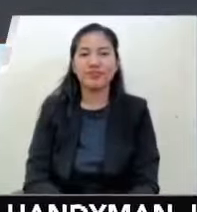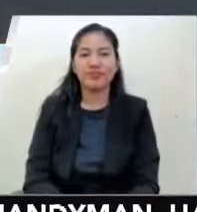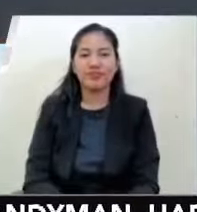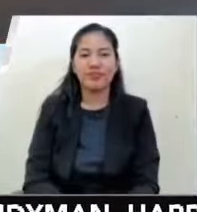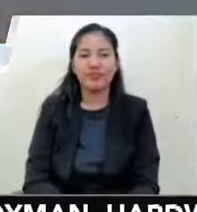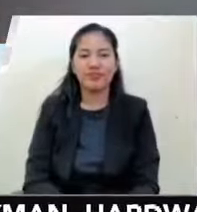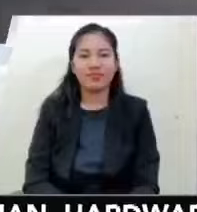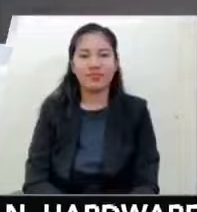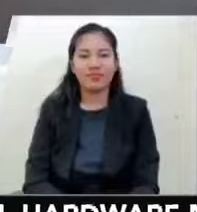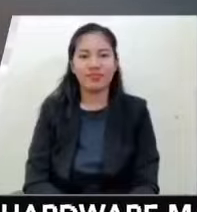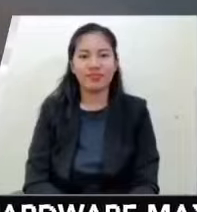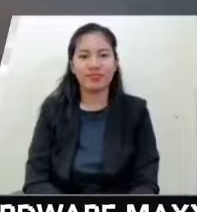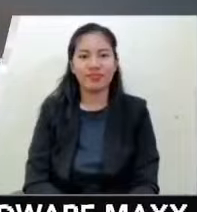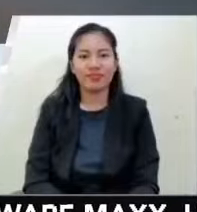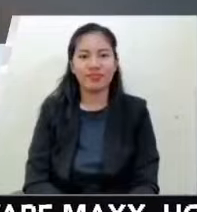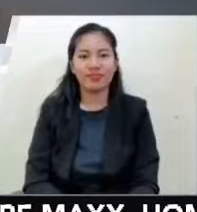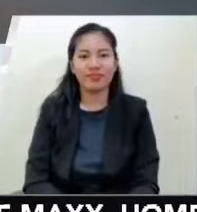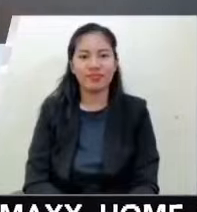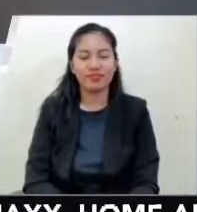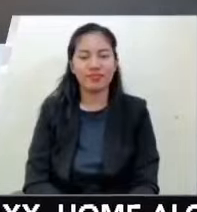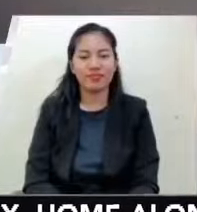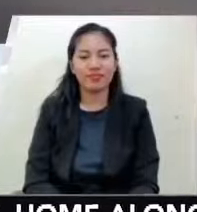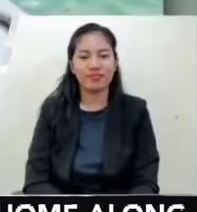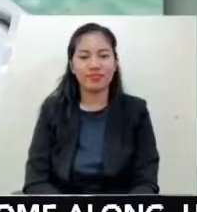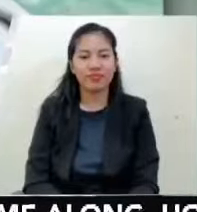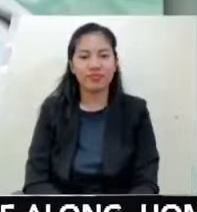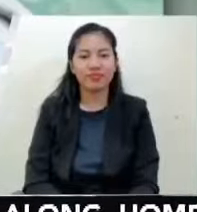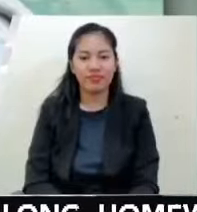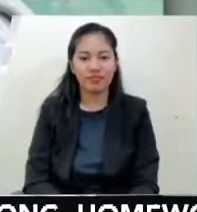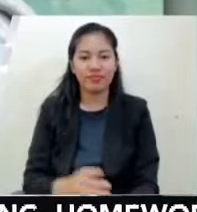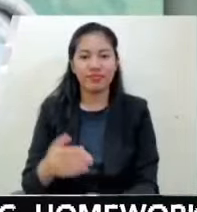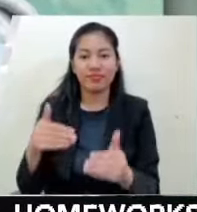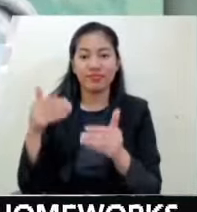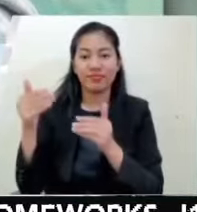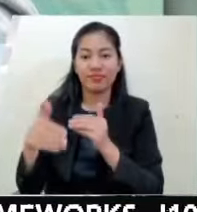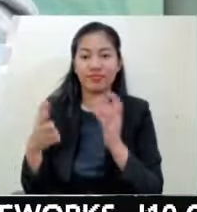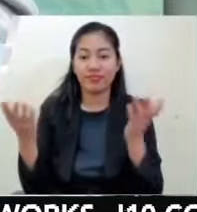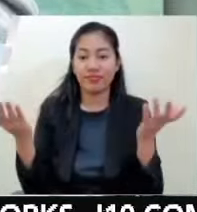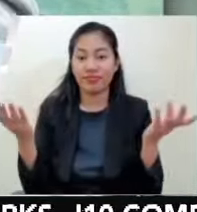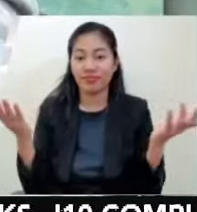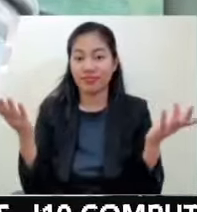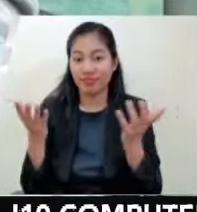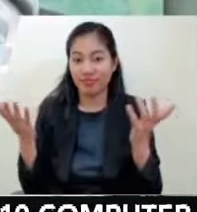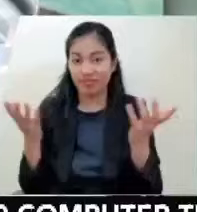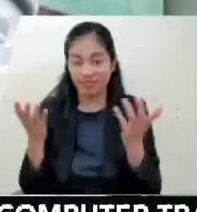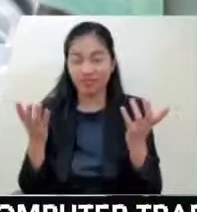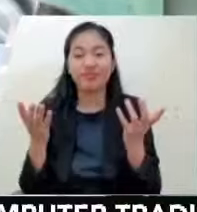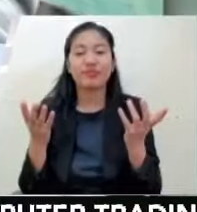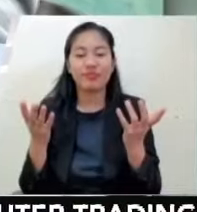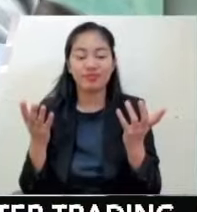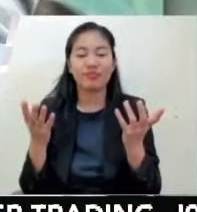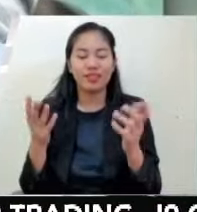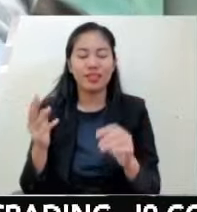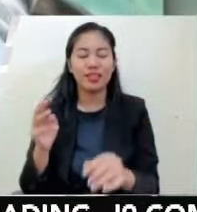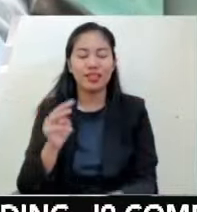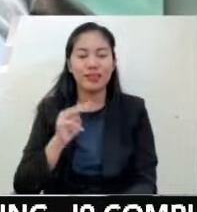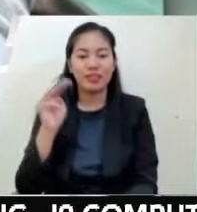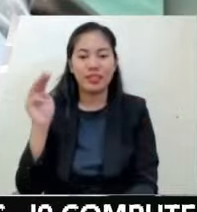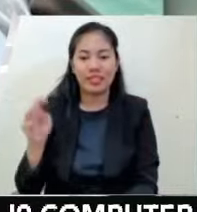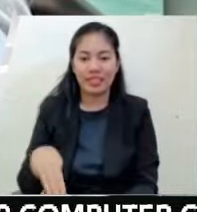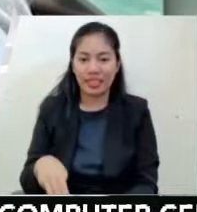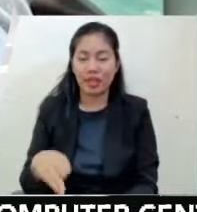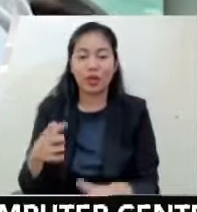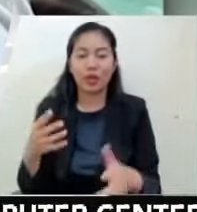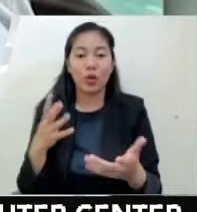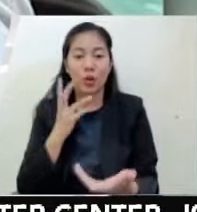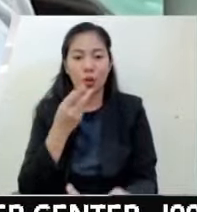Spotted naman si Born to Beat member Lee Minyuk dito sa Metro Manila. Sa kanyang IG, ibinahagi niya ang ilang photos habang